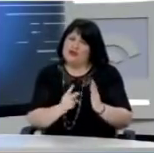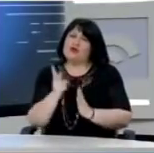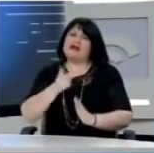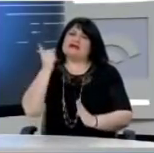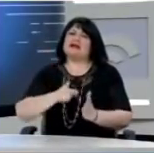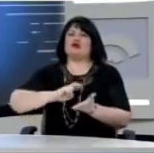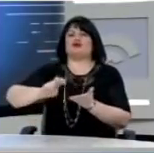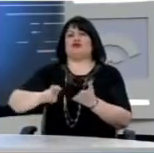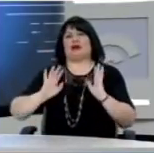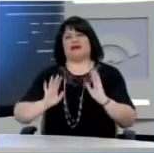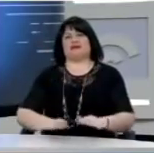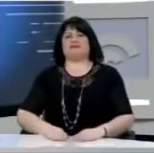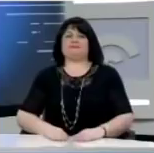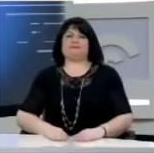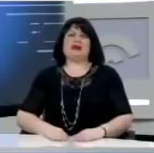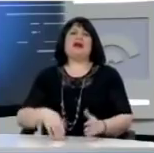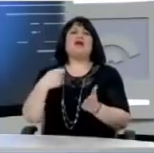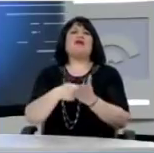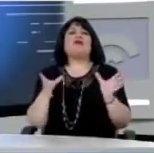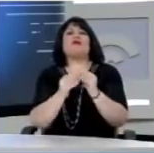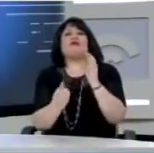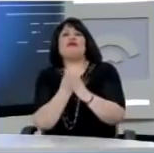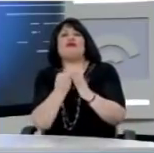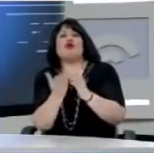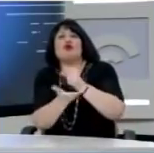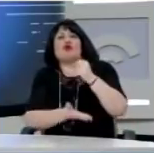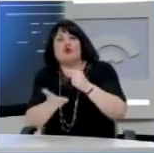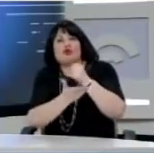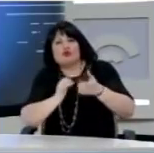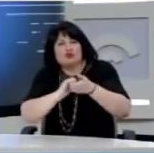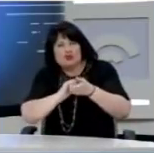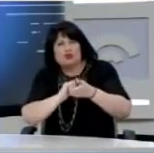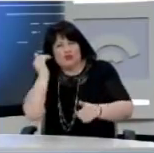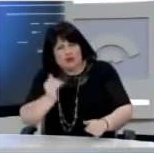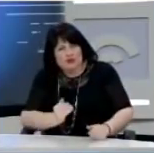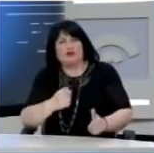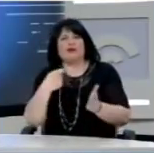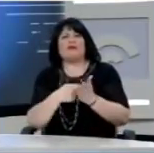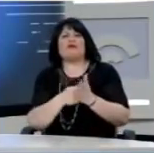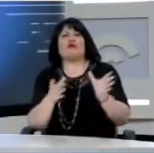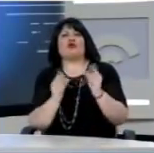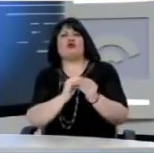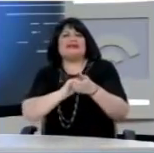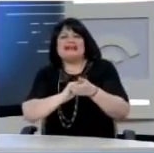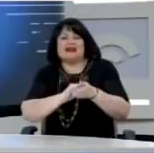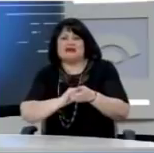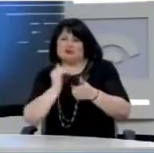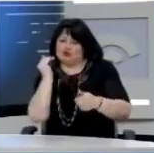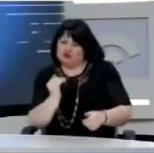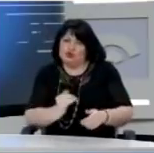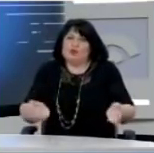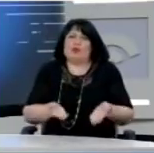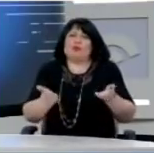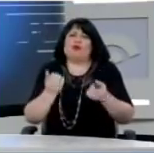12%. Καταργήσαμε το φόρο επιδιδεύματος για τους συνεταιρισμένους αγρότες και από του χρόνου μειώνουμε το φόρο για τους συνεταιρισμούς. Ελαφρύναμε